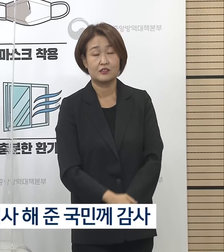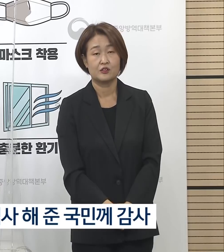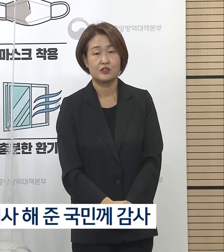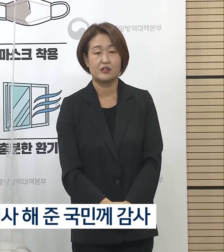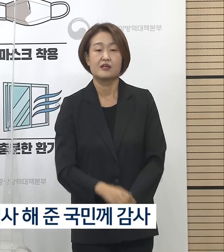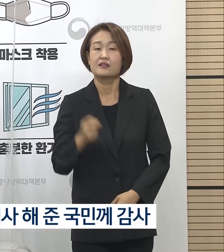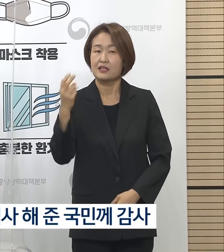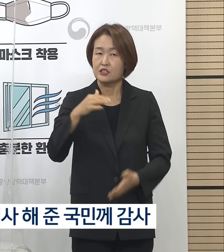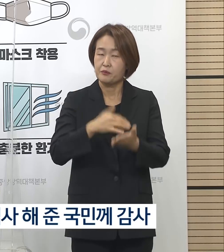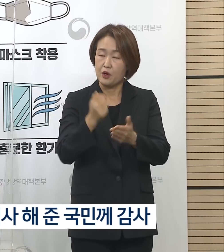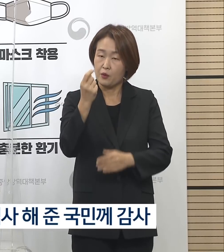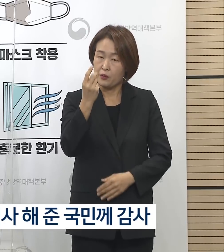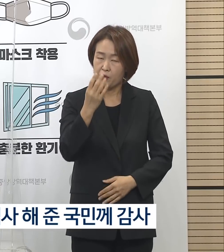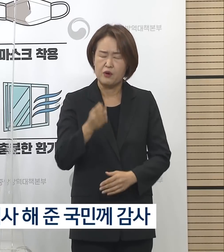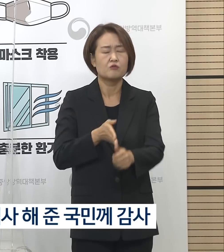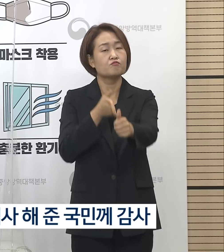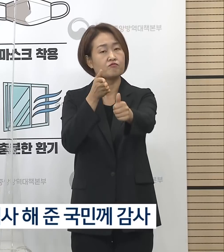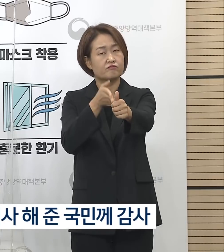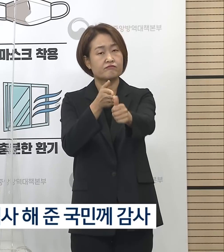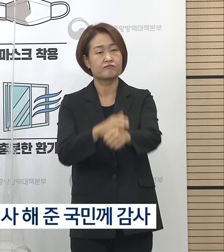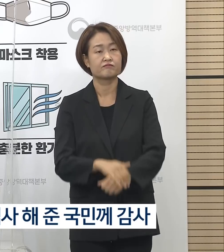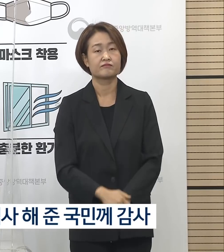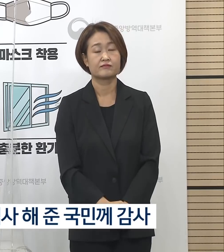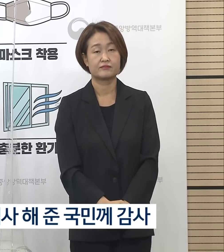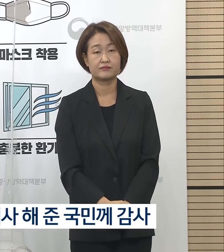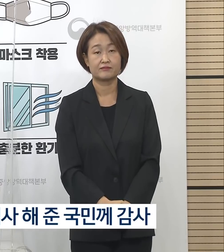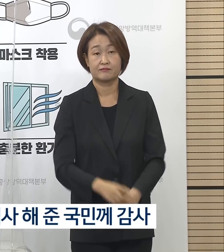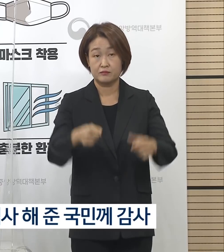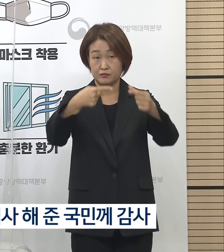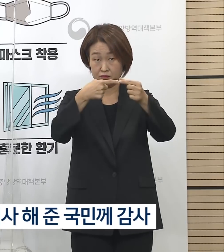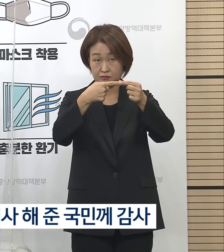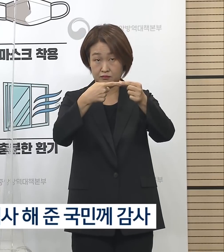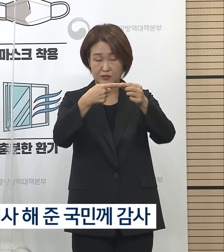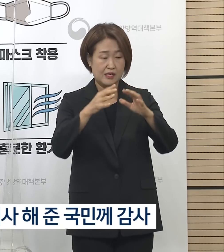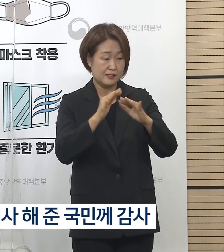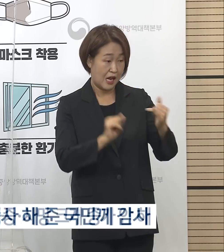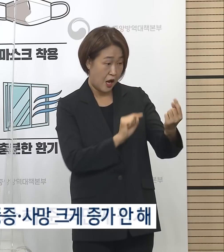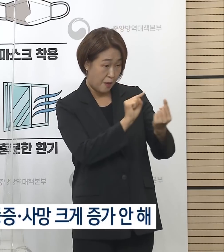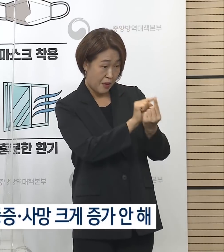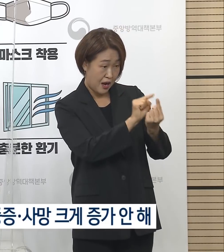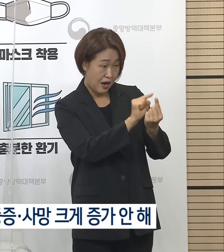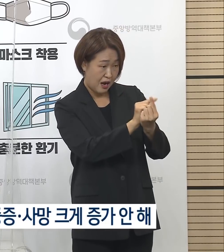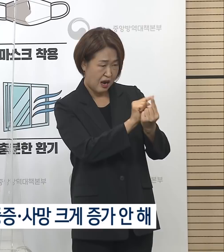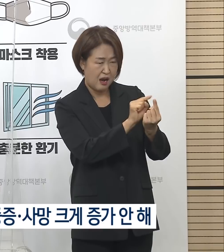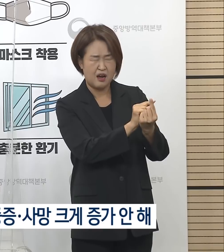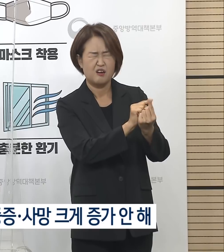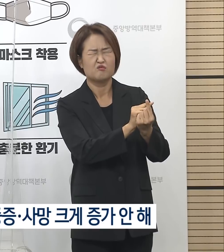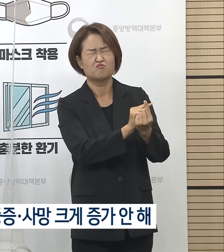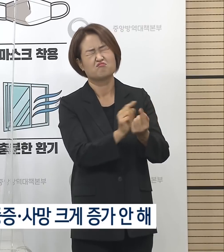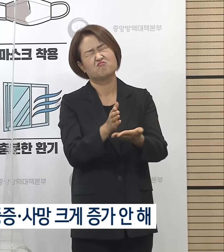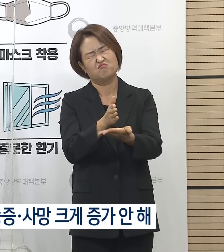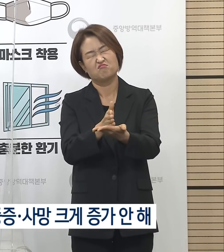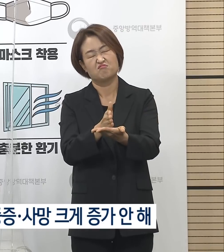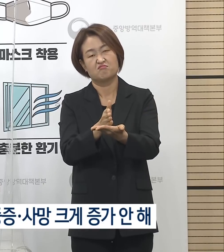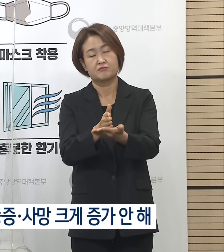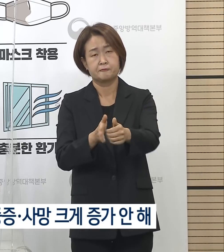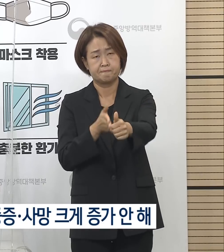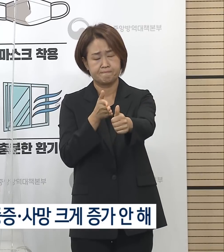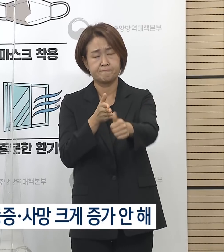가지를 다시 한번 당부 말씀을 드리겠습니다. 첫째, 사람 접촉과 만남을 최대한 줄여야